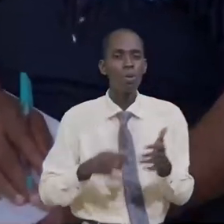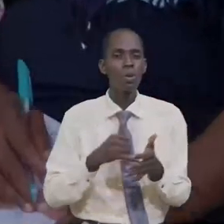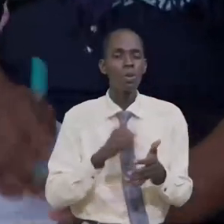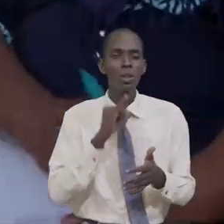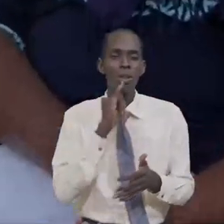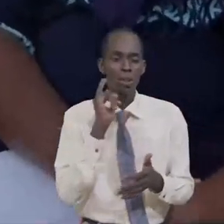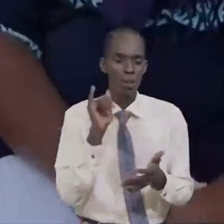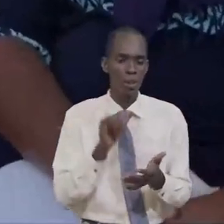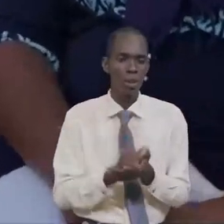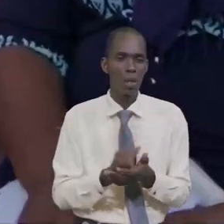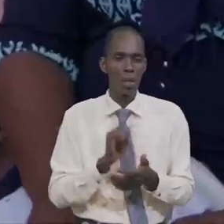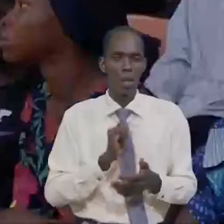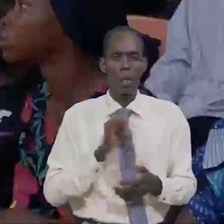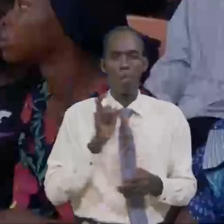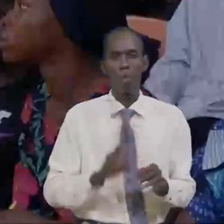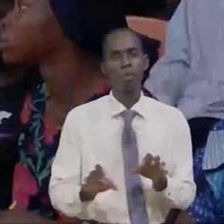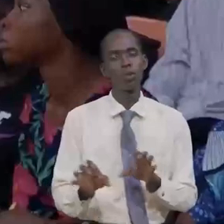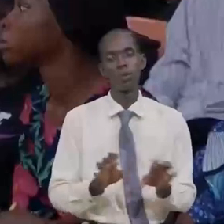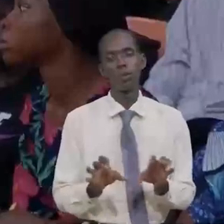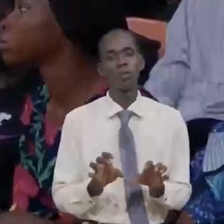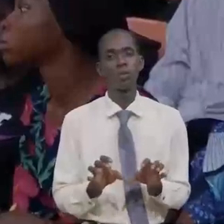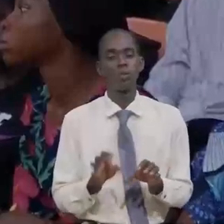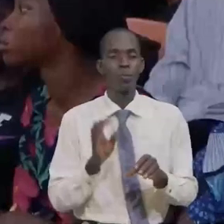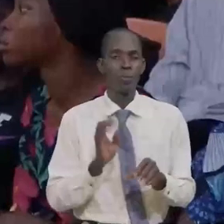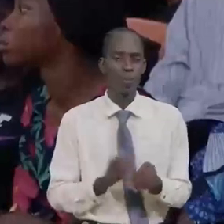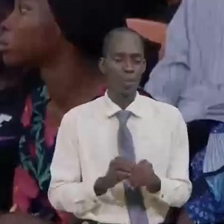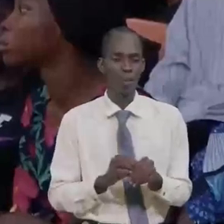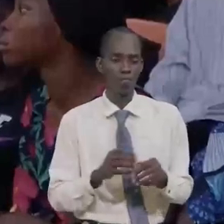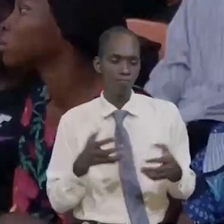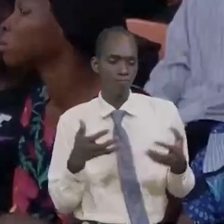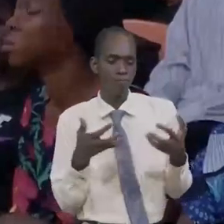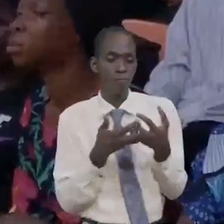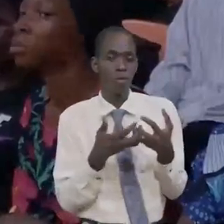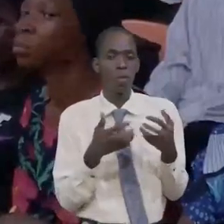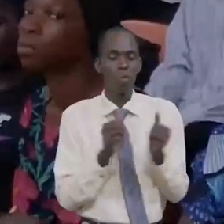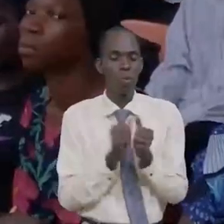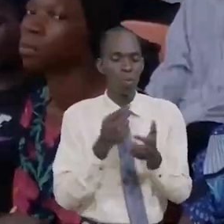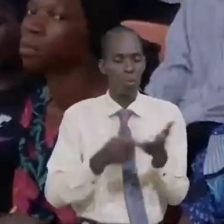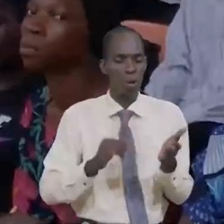je dois faire conformément à ce que j'ai